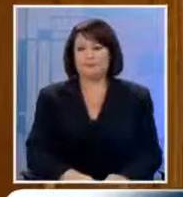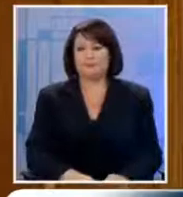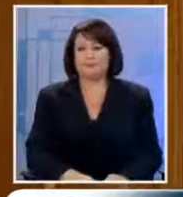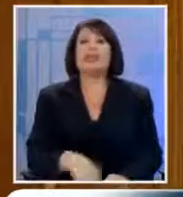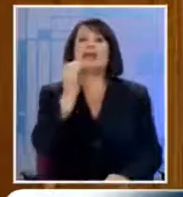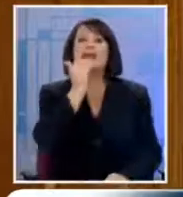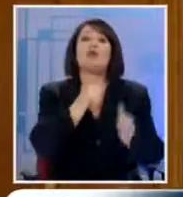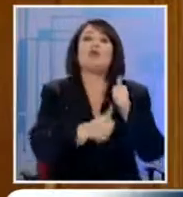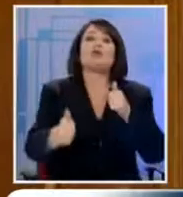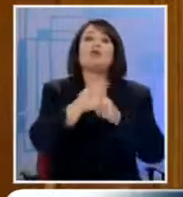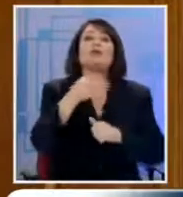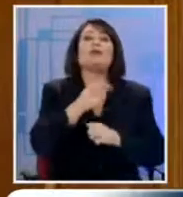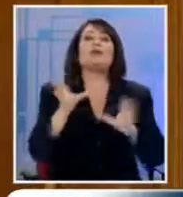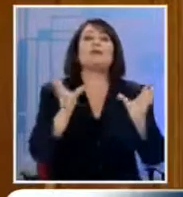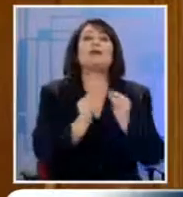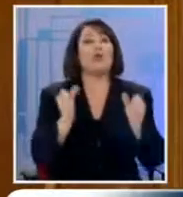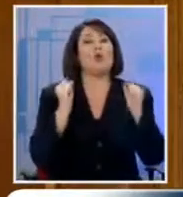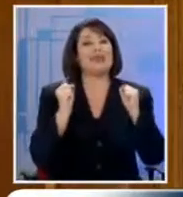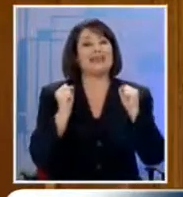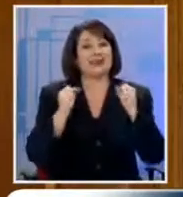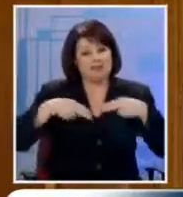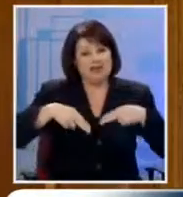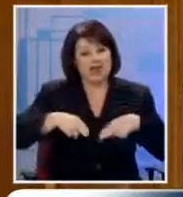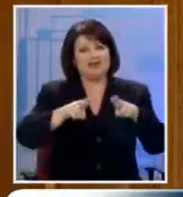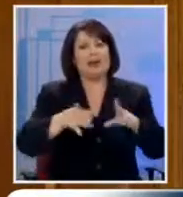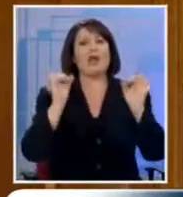Άμεση προτεραιότητα το ζήτημα της οδικής ασφάλειας και η